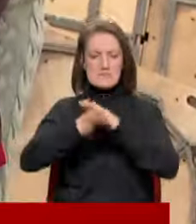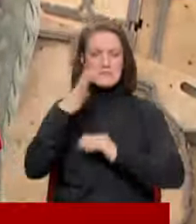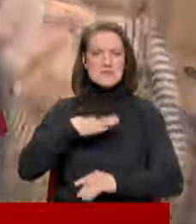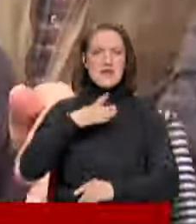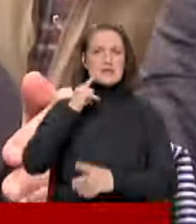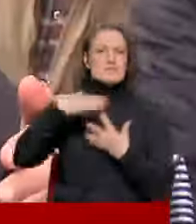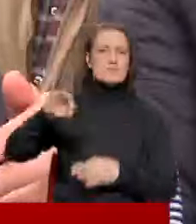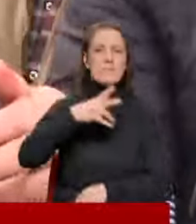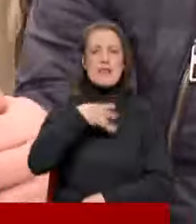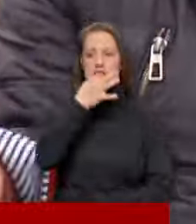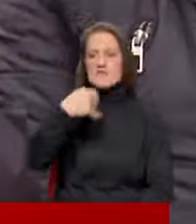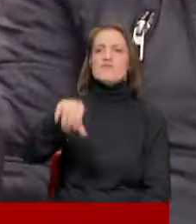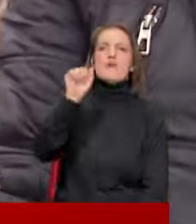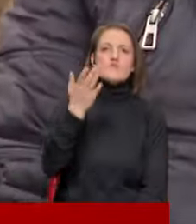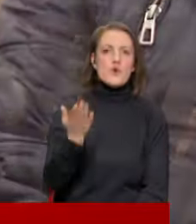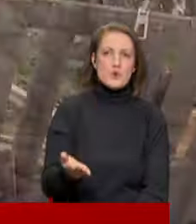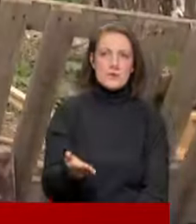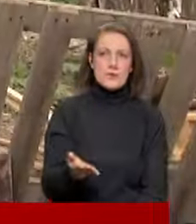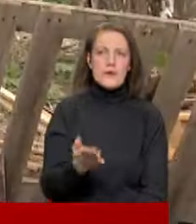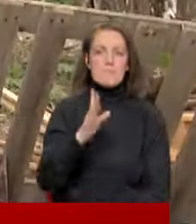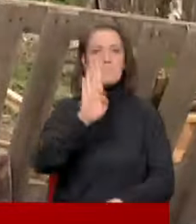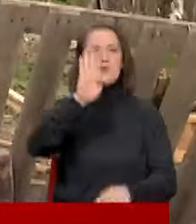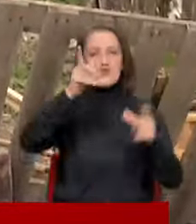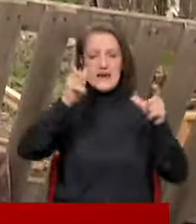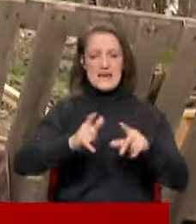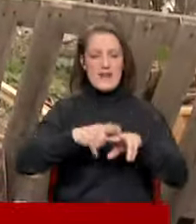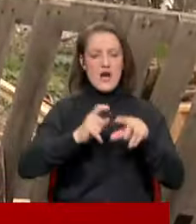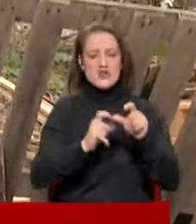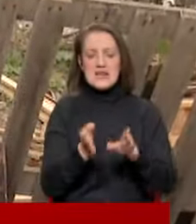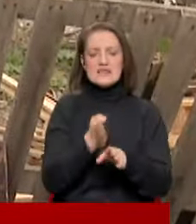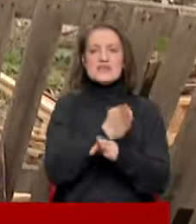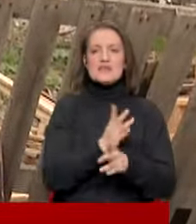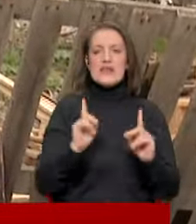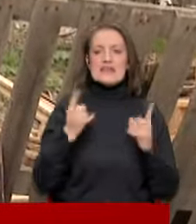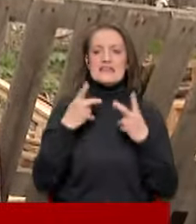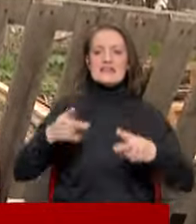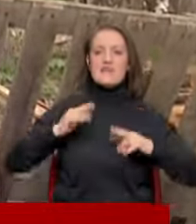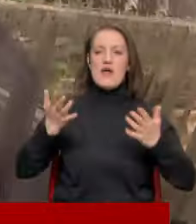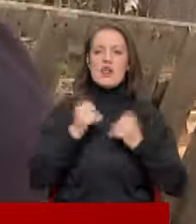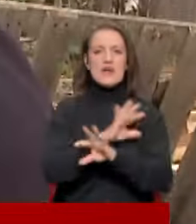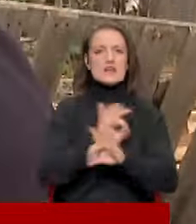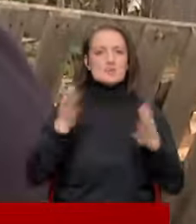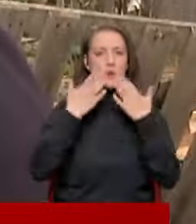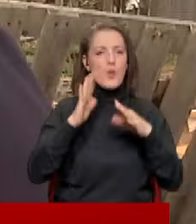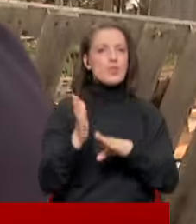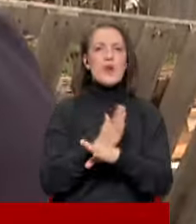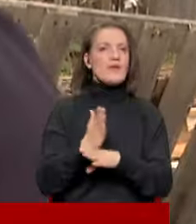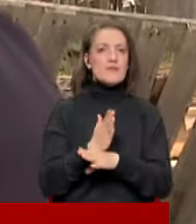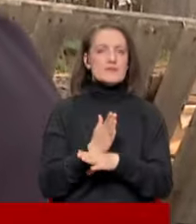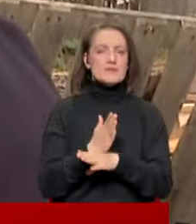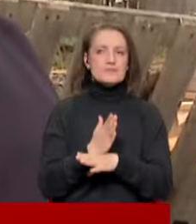mahalleliye Belediye izin vermiyor iddiaya göre Başakkent aşe dışında burada Yetki devri alan hiç kimse yok ama